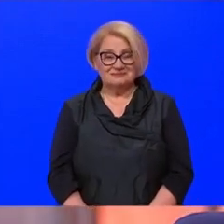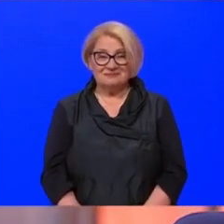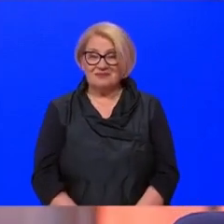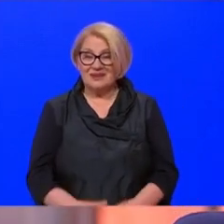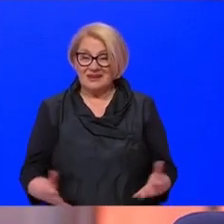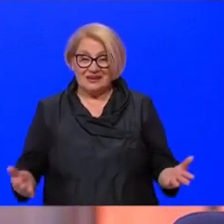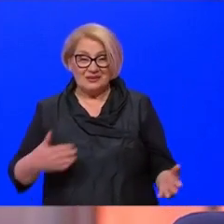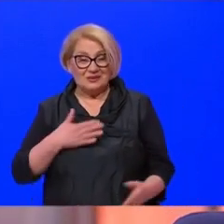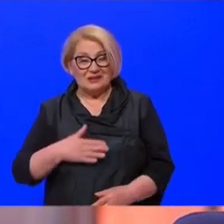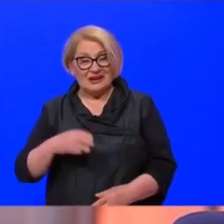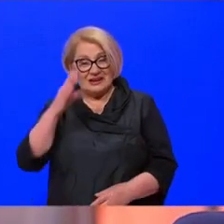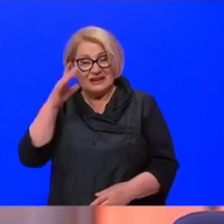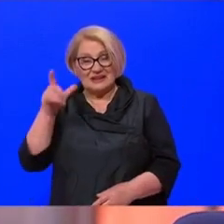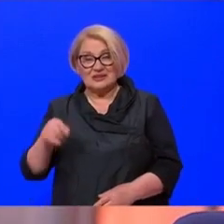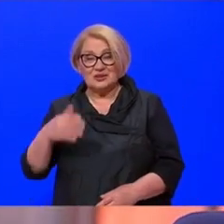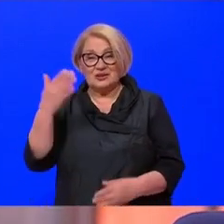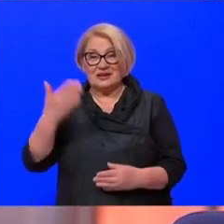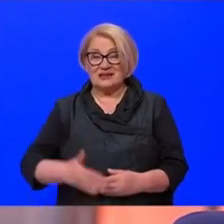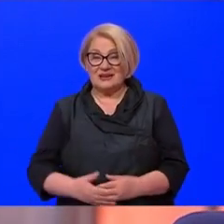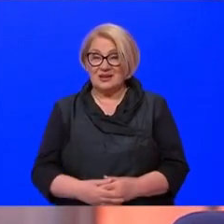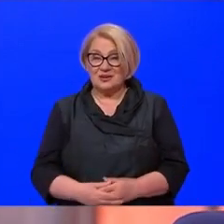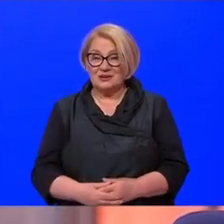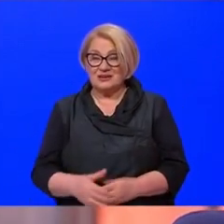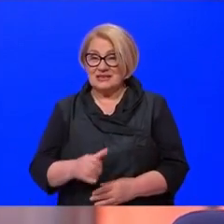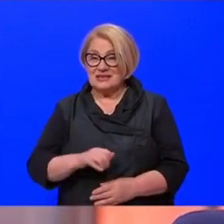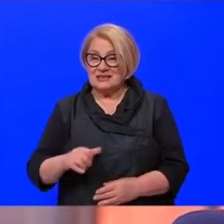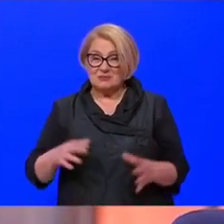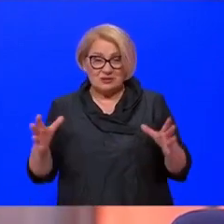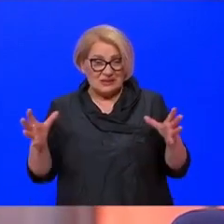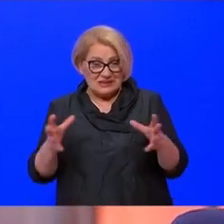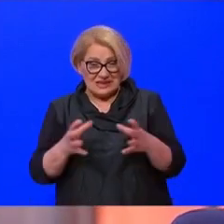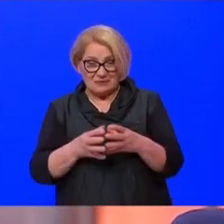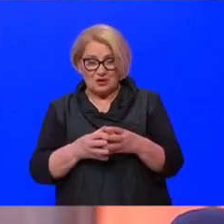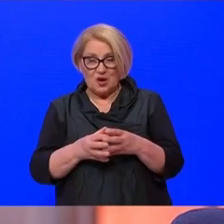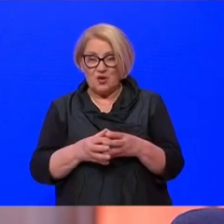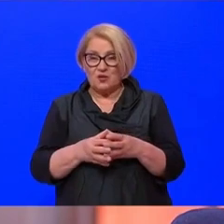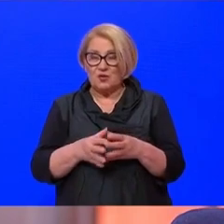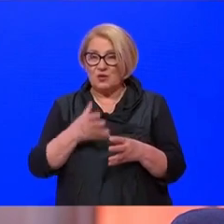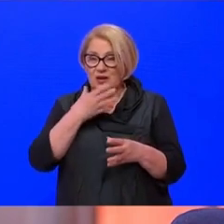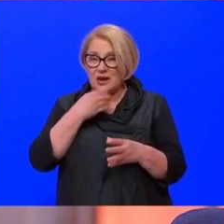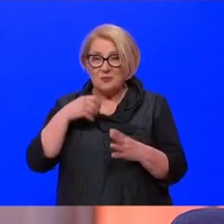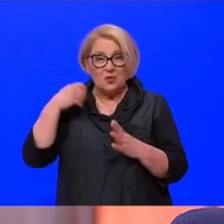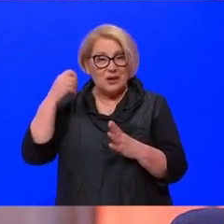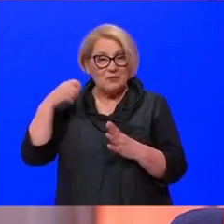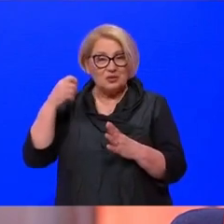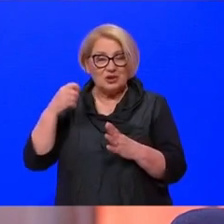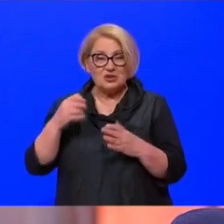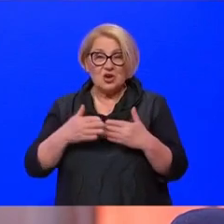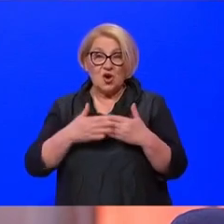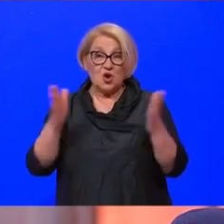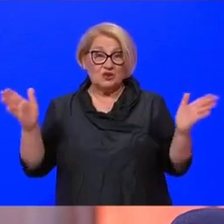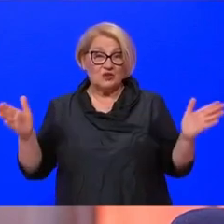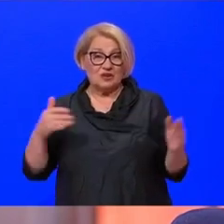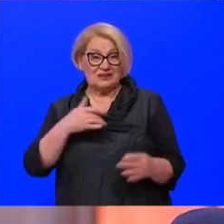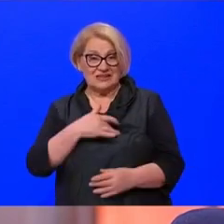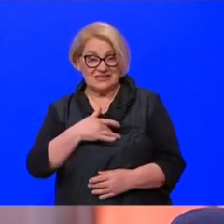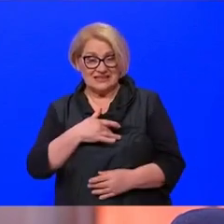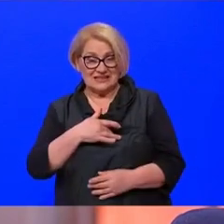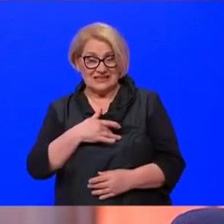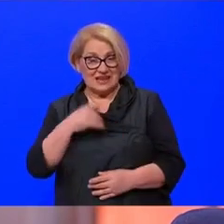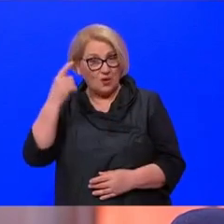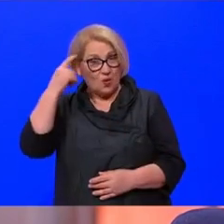Evo, poštovani gledatelji, na samom kraju samo da rezimiramo ovu prekrasnu reportažu, dakle otvoriti svoje srce,